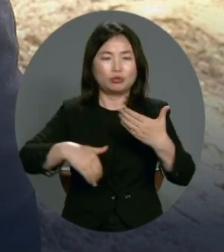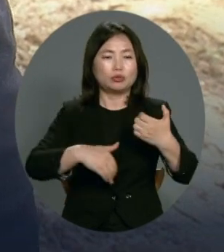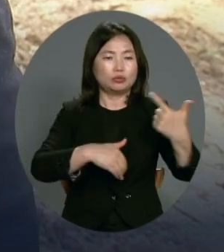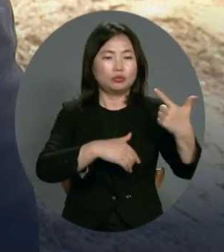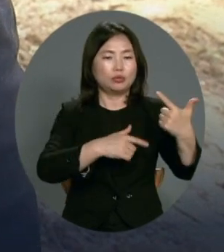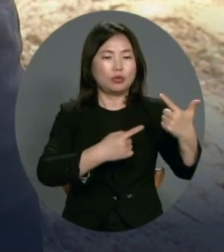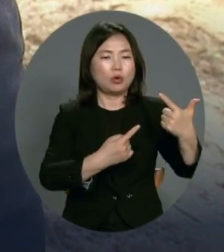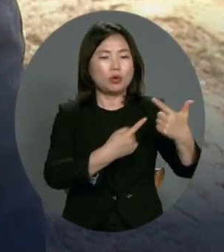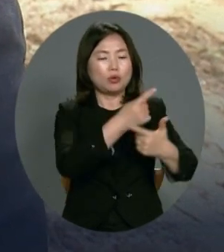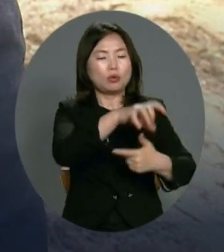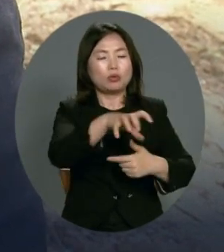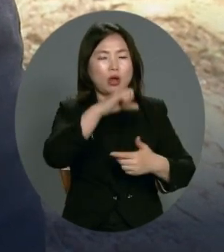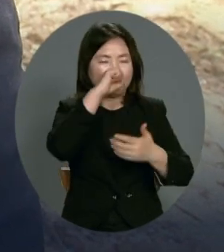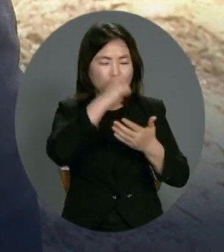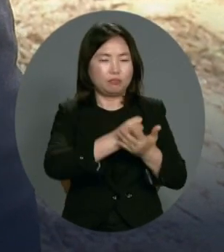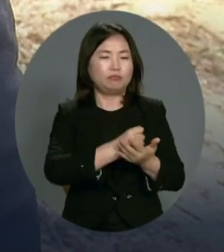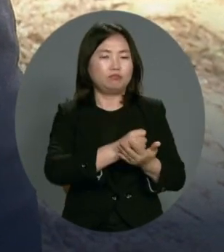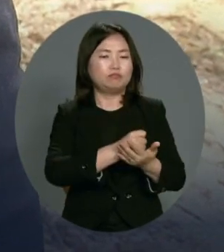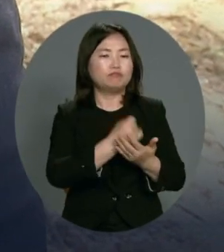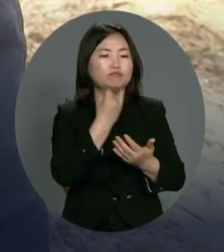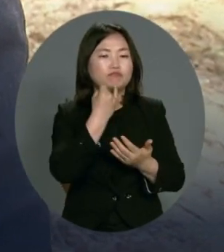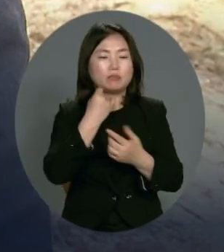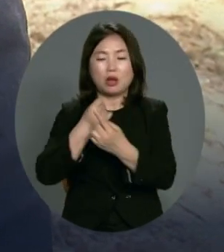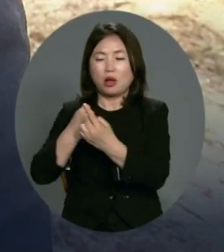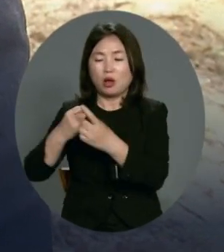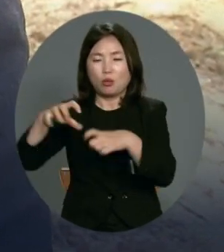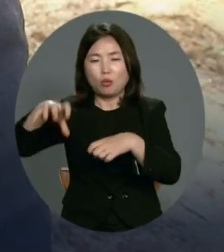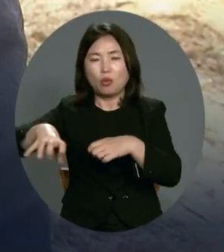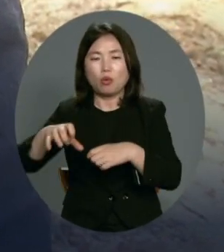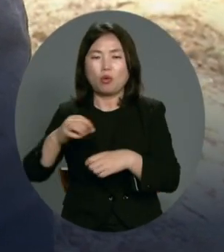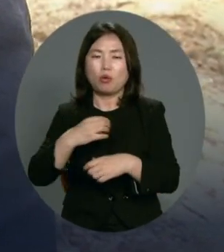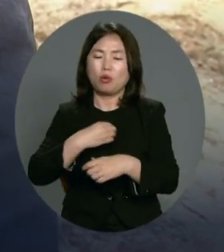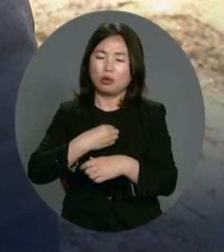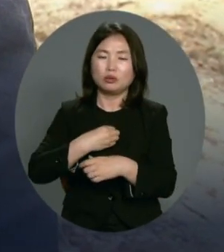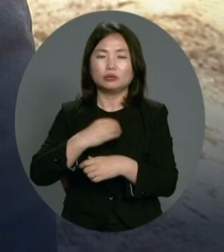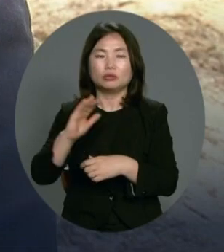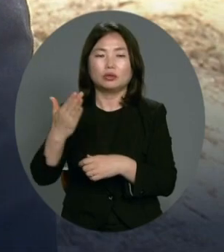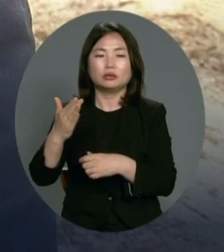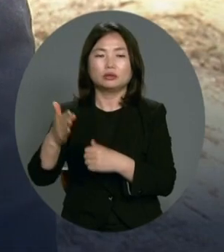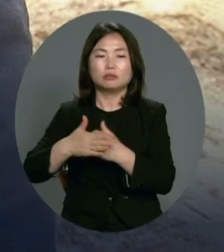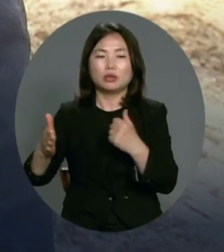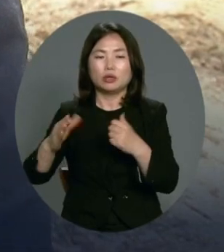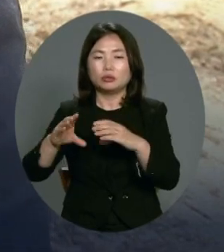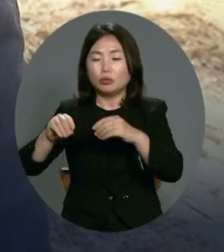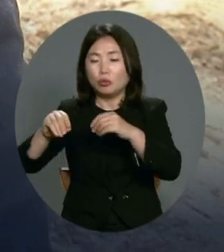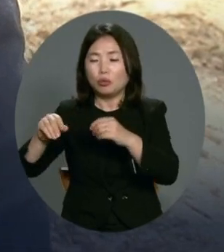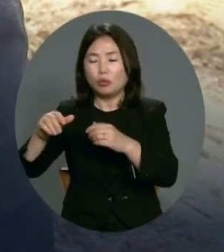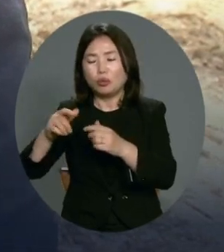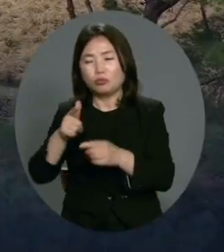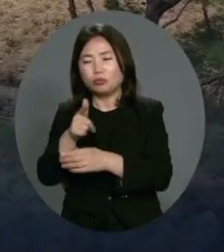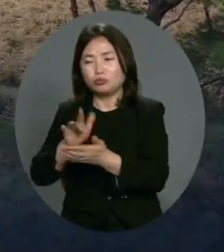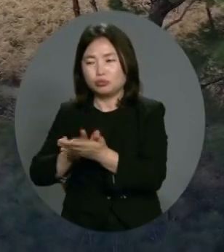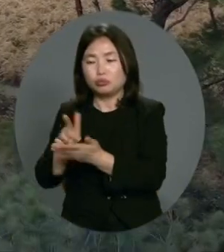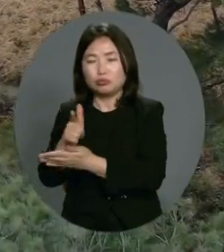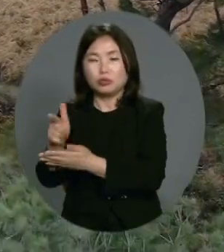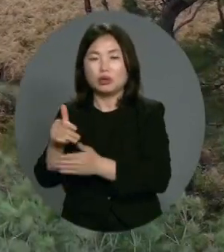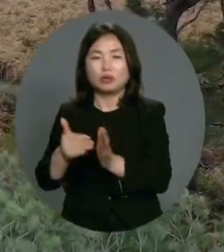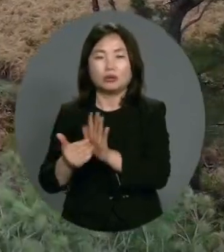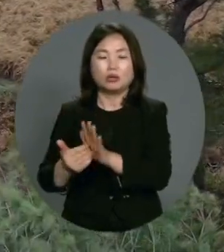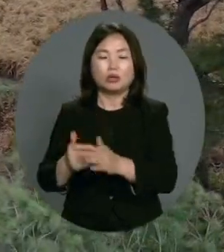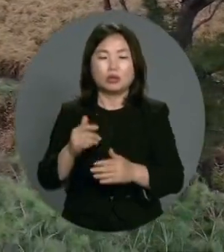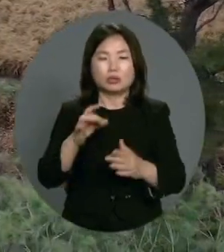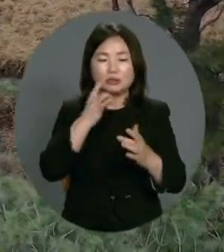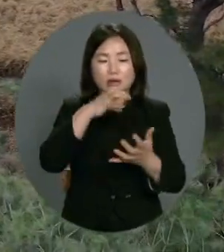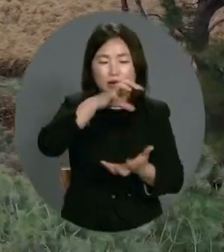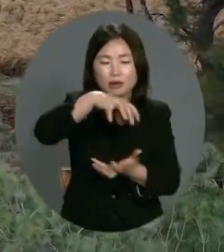기준으로 검출이 되었습니다 그래서 그 한 필지는 우려 기준인데 그거는 저희들이 그 토양 계 살포하도록 또